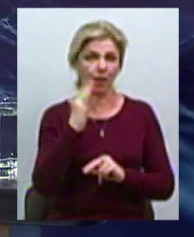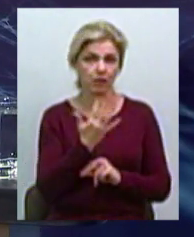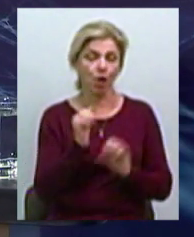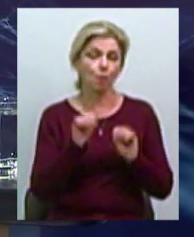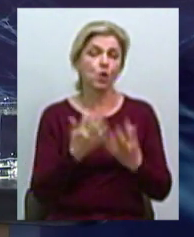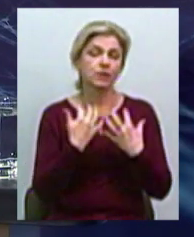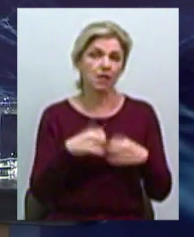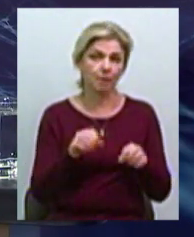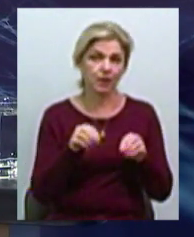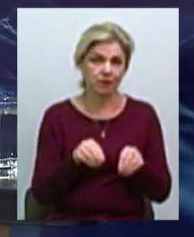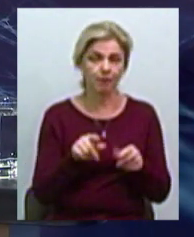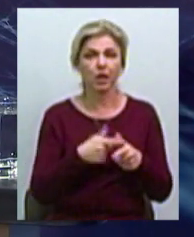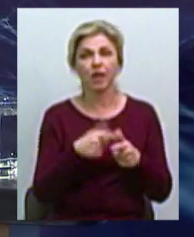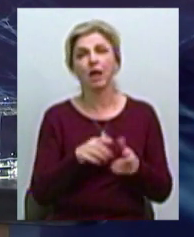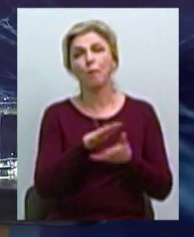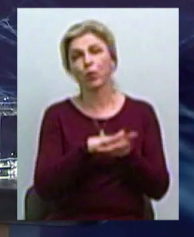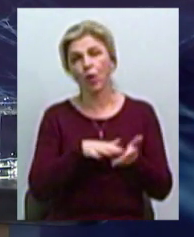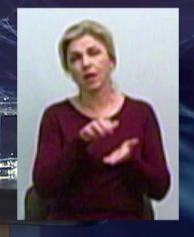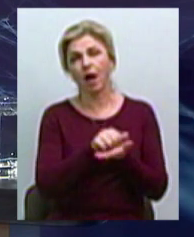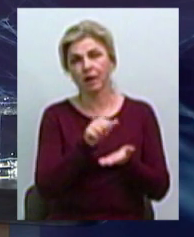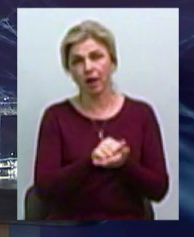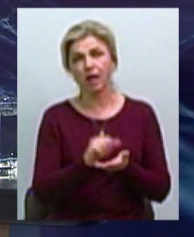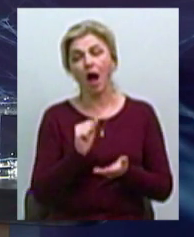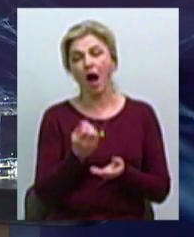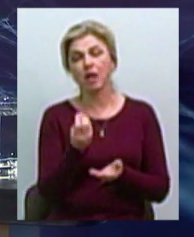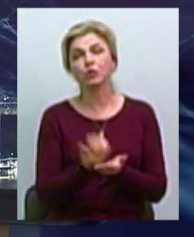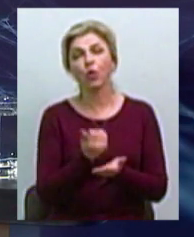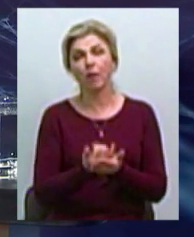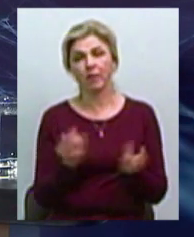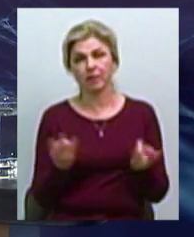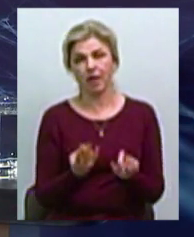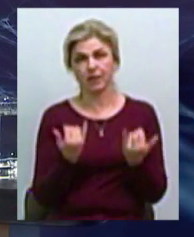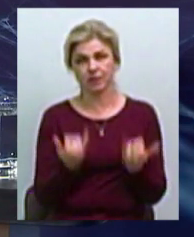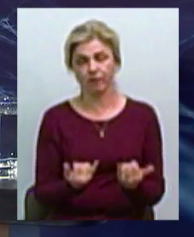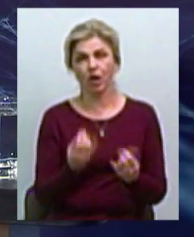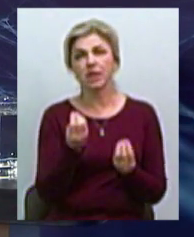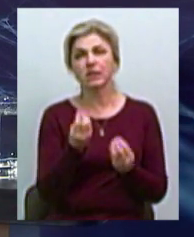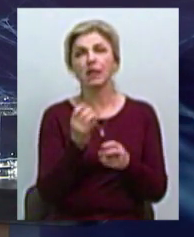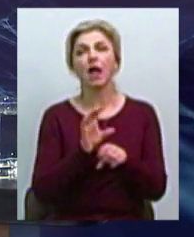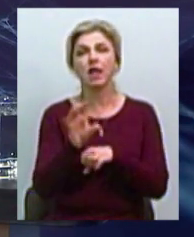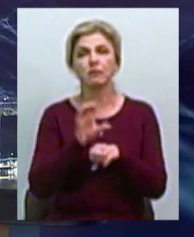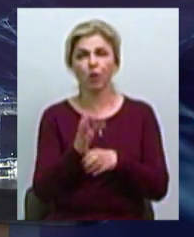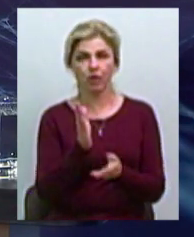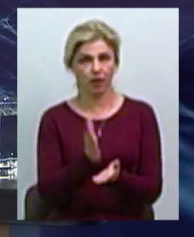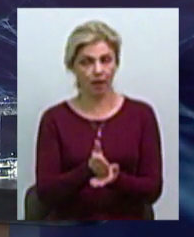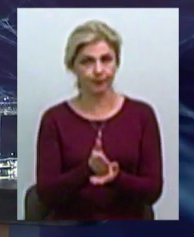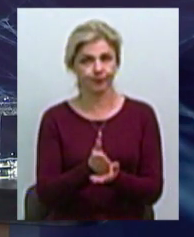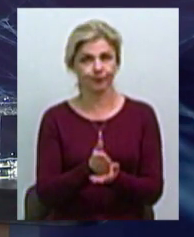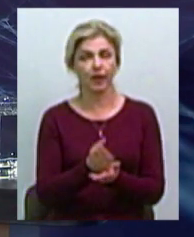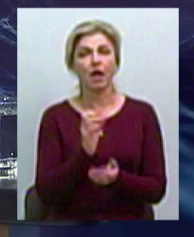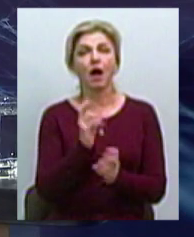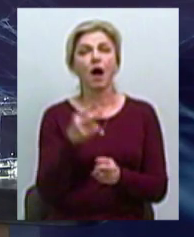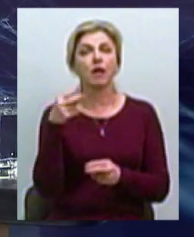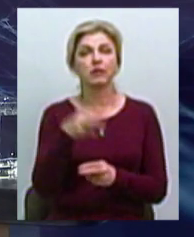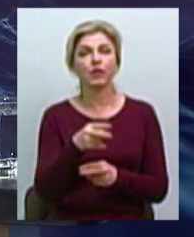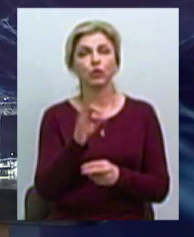можливо, не продлять оренду і все таке інше. А заробити треба сьогодні. А заробити треба сьогодні. Ціни на експорт є. Як там у